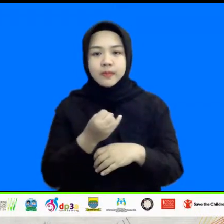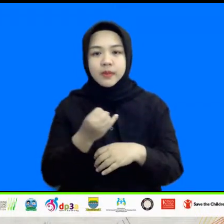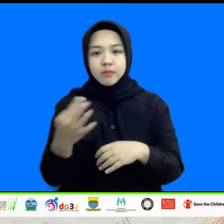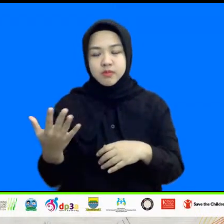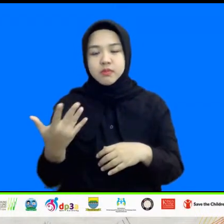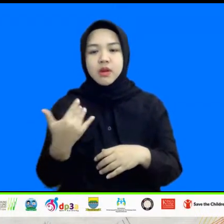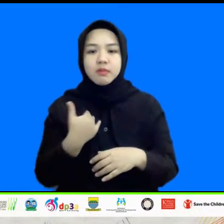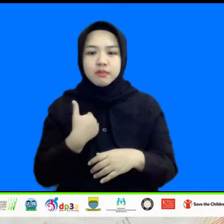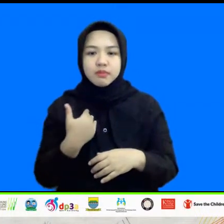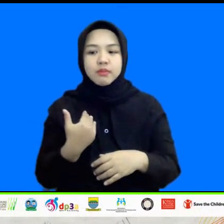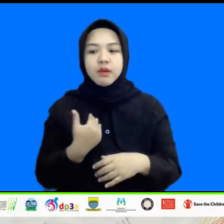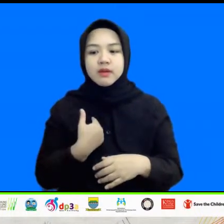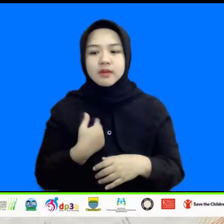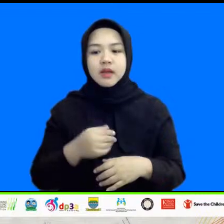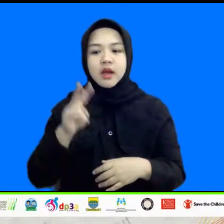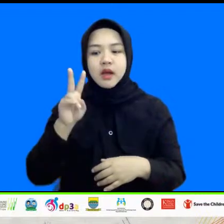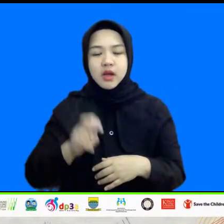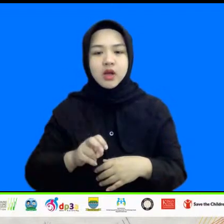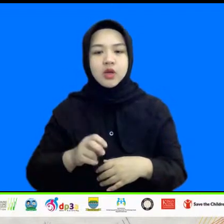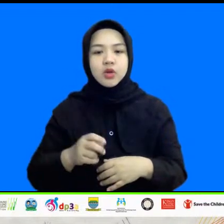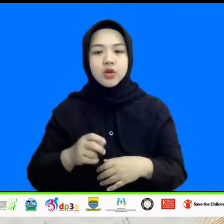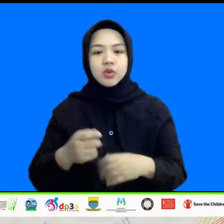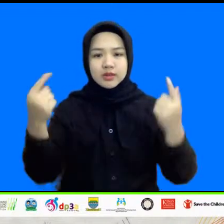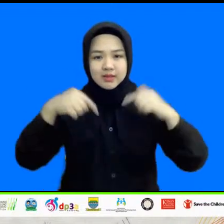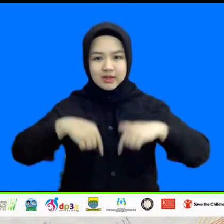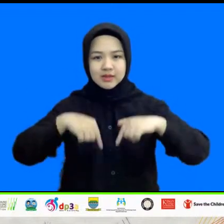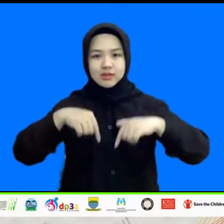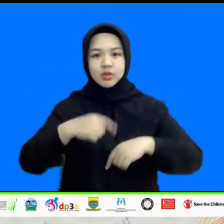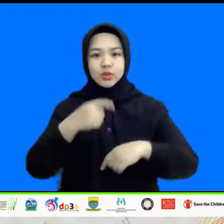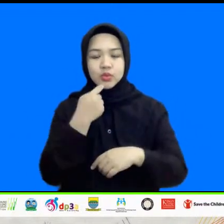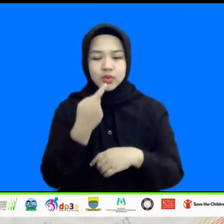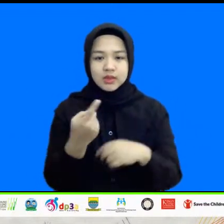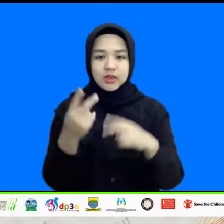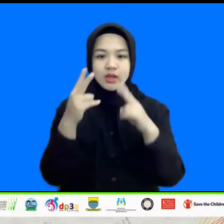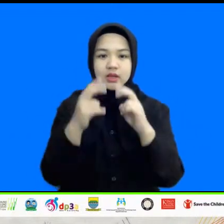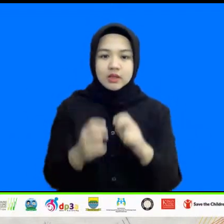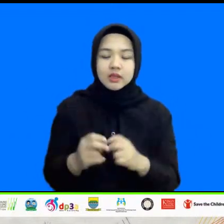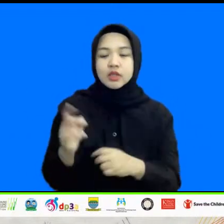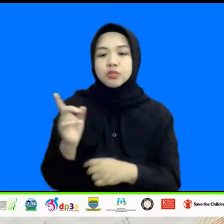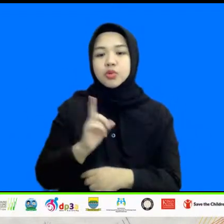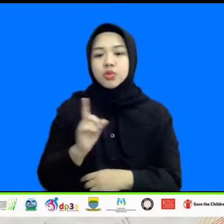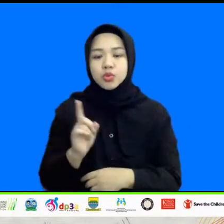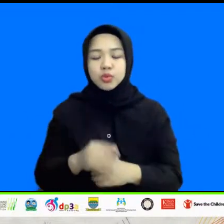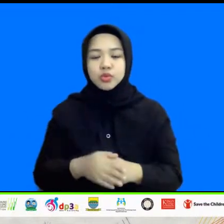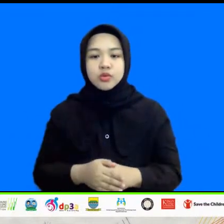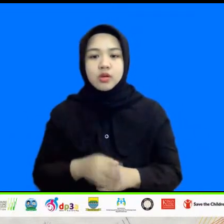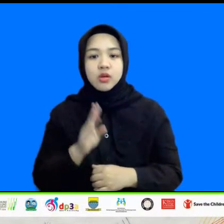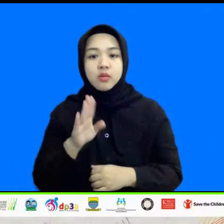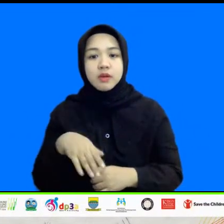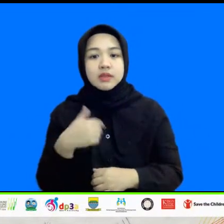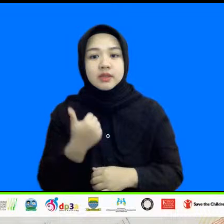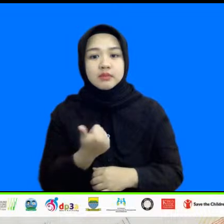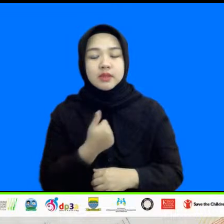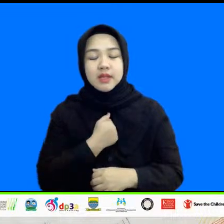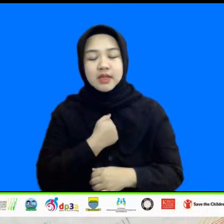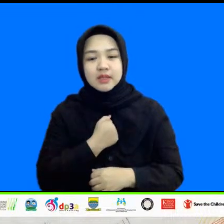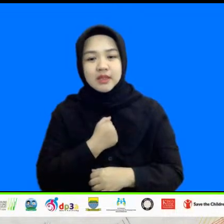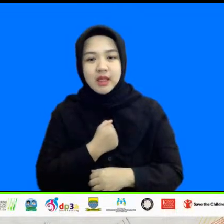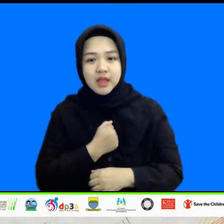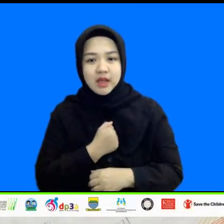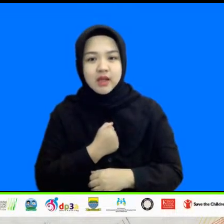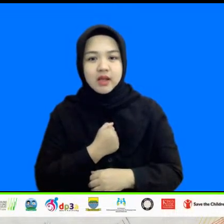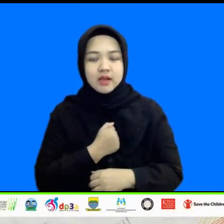ada yang harus ke sini dulu, coba kita asesmen selama masih bisa ditahan